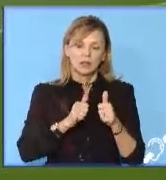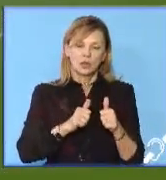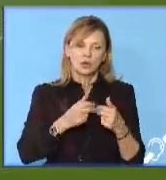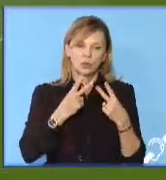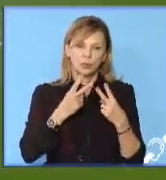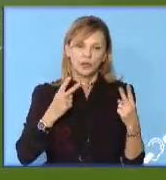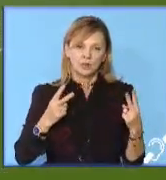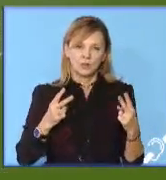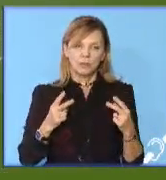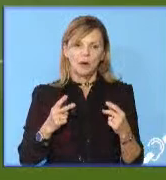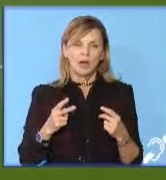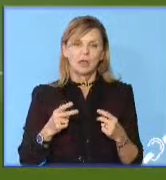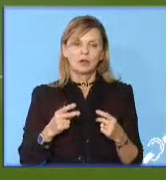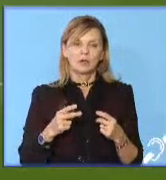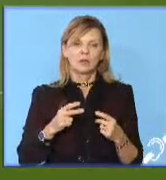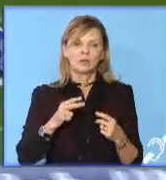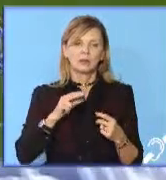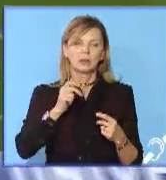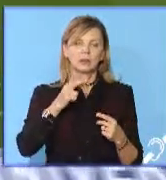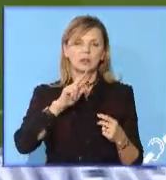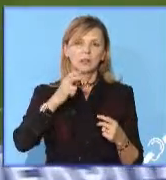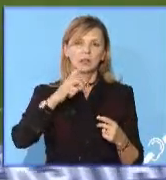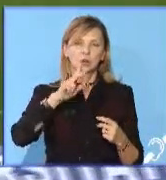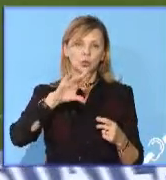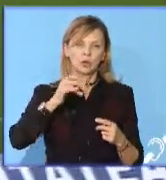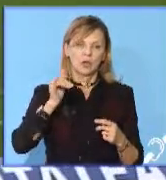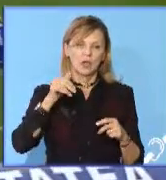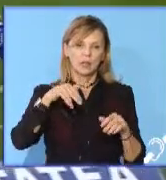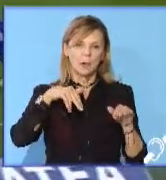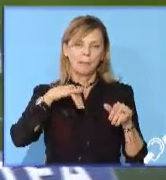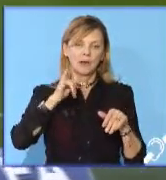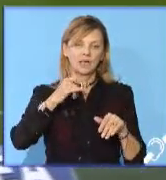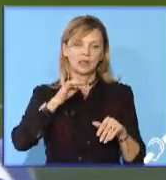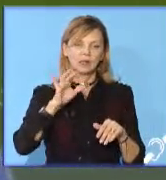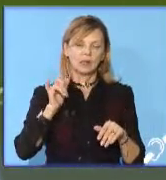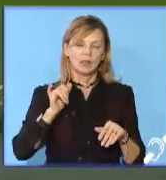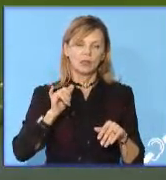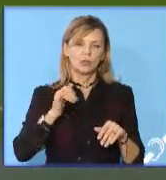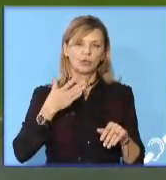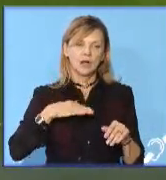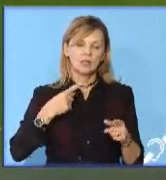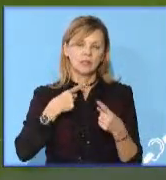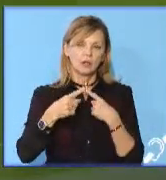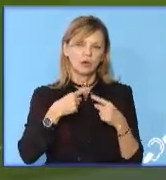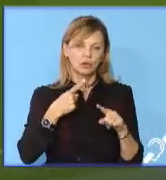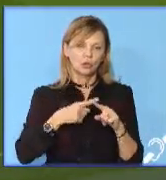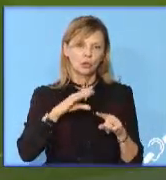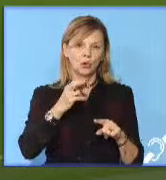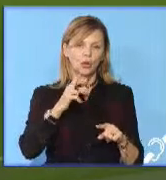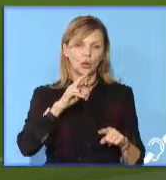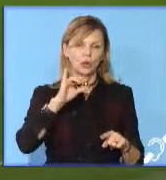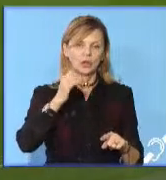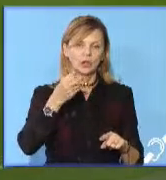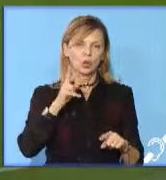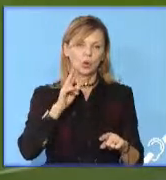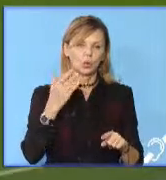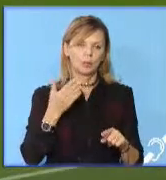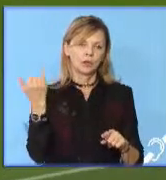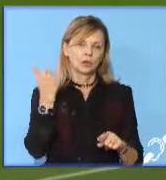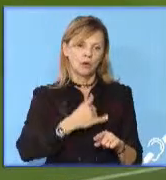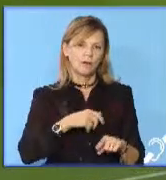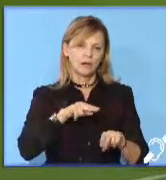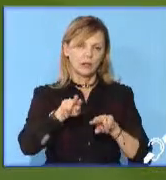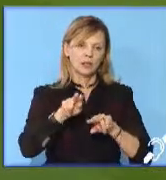cu experiență și licență pro, Paul Răducan, Mititelu se află în negocieri cu Marius Croitoru, pe care dorește să-l readucă la echipă.